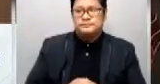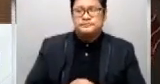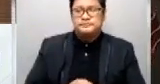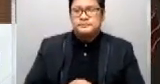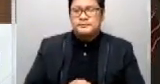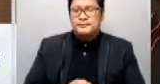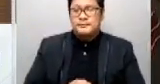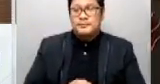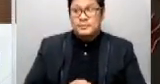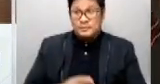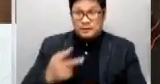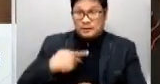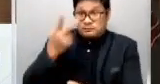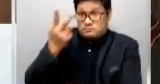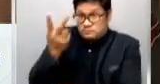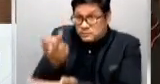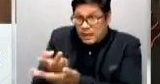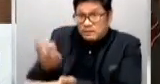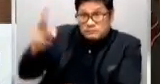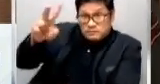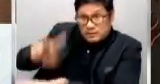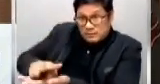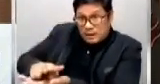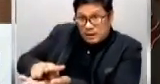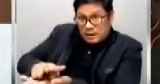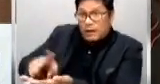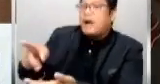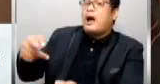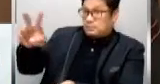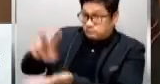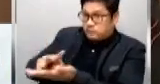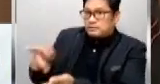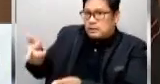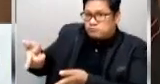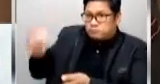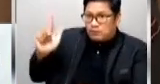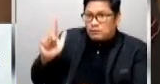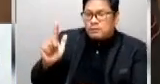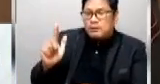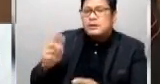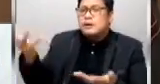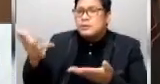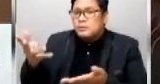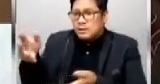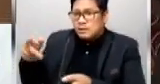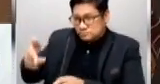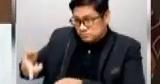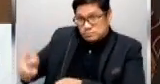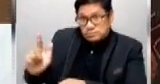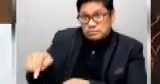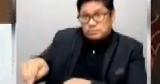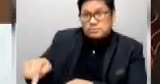Nakahiga? Pinadapa? Ano ho? Nakadapa na po. Saan po ang tama? Sa paa po.